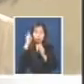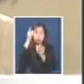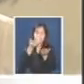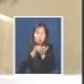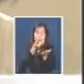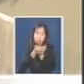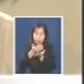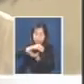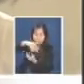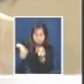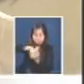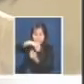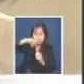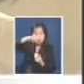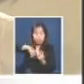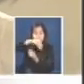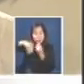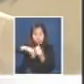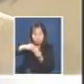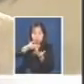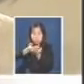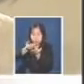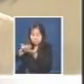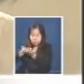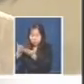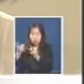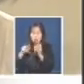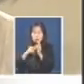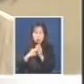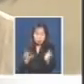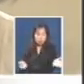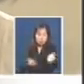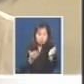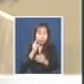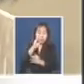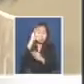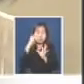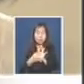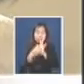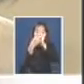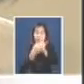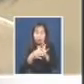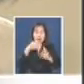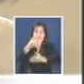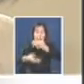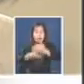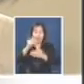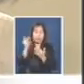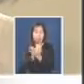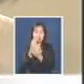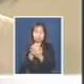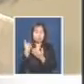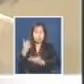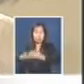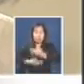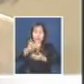อยในประเทศเพราะการกระตุ้นตรงนี้ก็จะส่งผลให้กับธุรกิจทั้งขนาดเล็กขนาดใหญ่นั้นค้าขายได้มากขึ้นขายของ